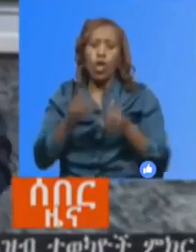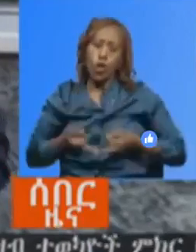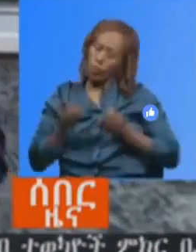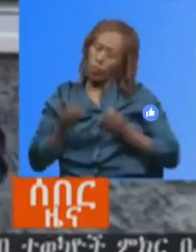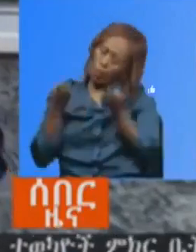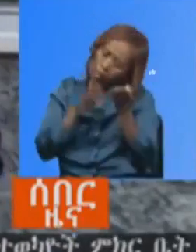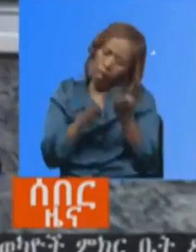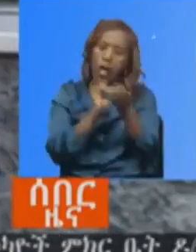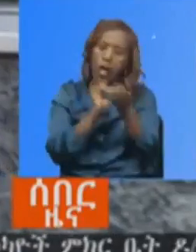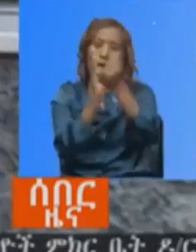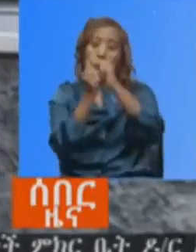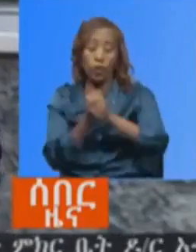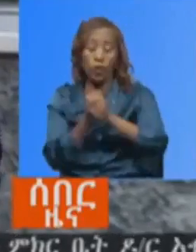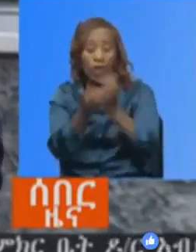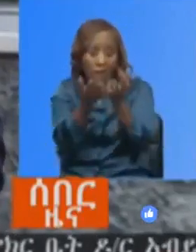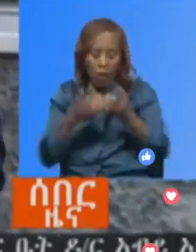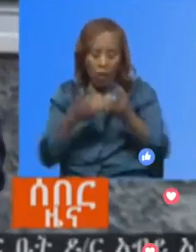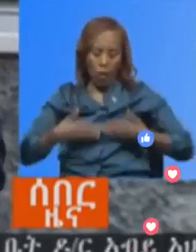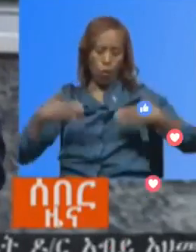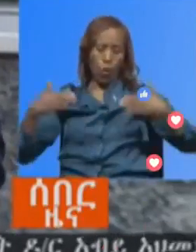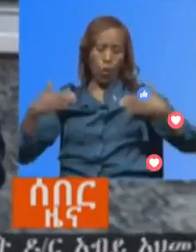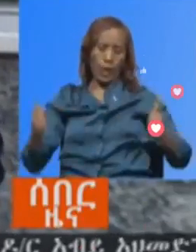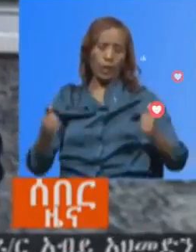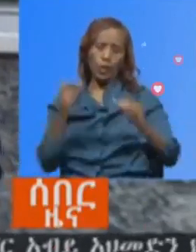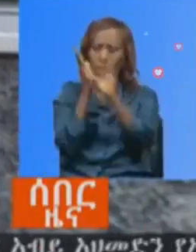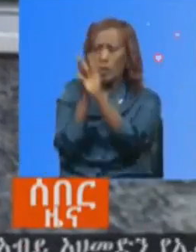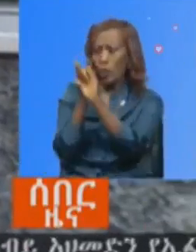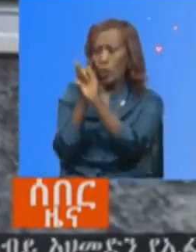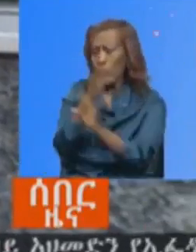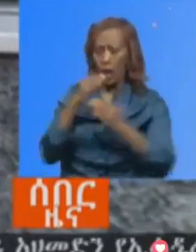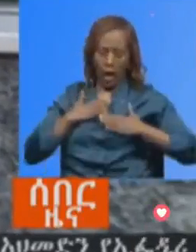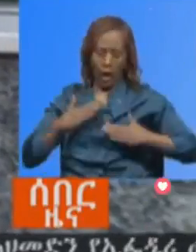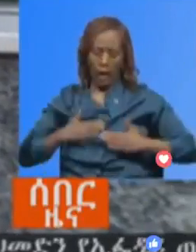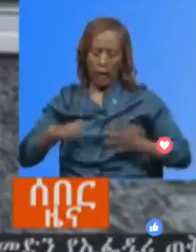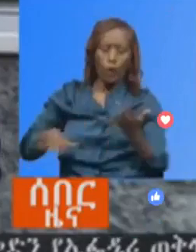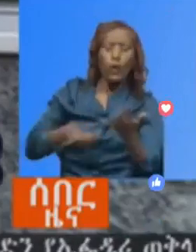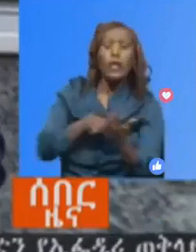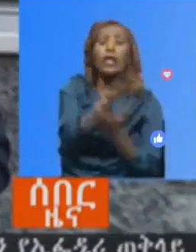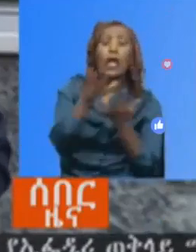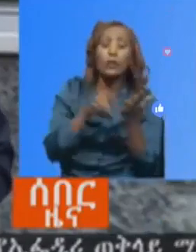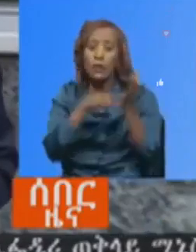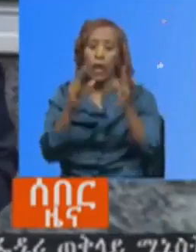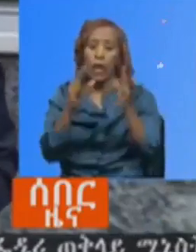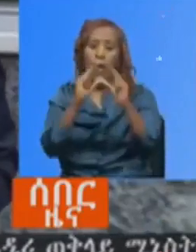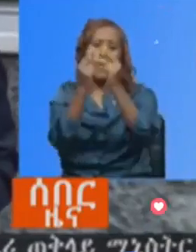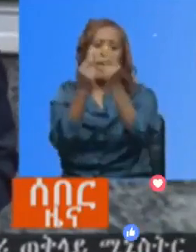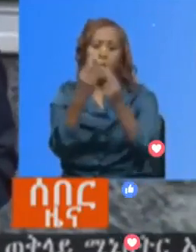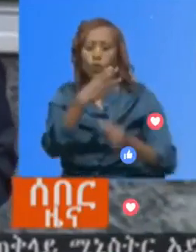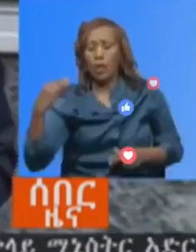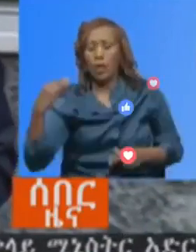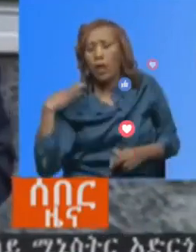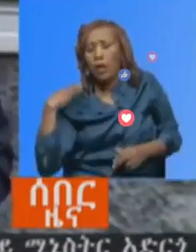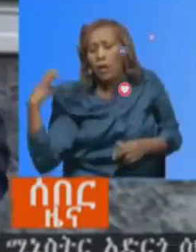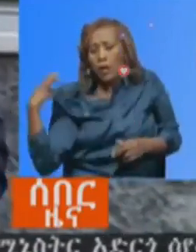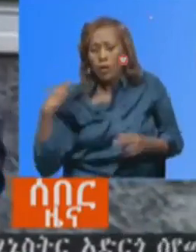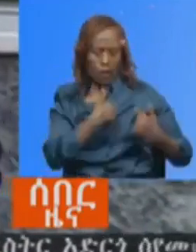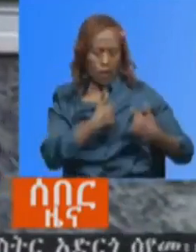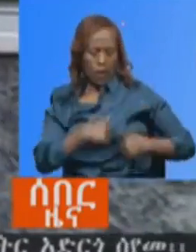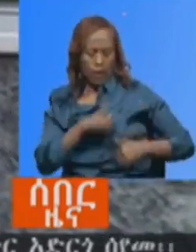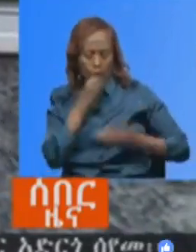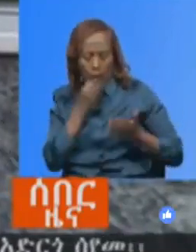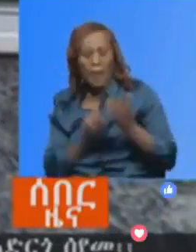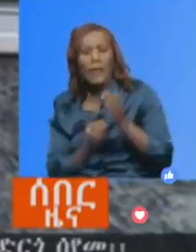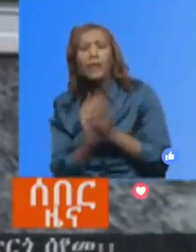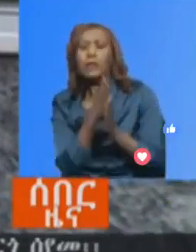ለውጥ ፈላጊ ወጣቶች፣ ለስነልቦናዊና አካላዊ ቀውስ ለተዳረጉ ቤተሰቦችና ግለሰቦች ከልብ የመነጨ